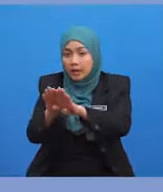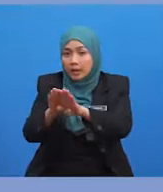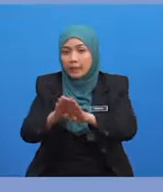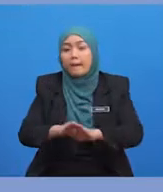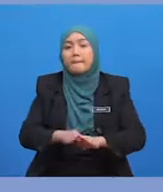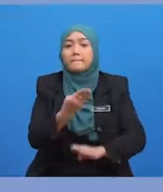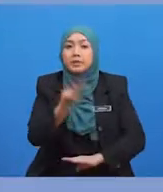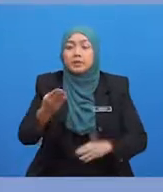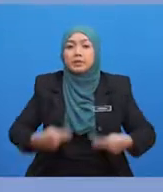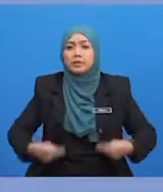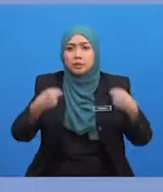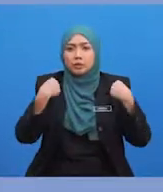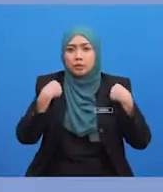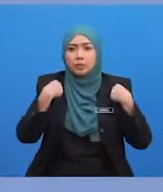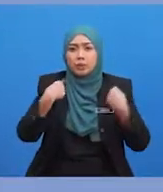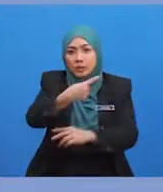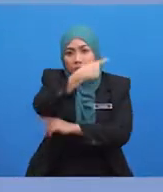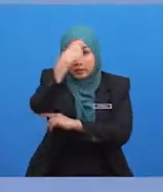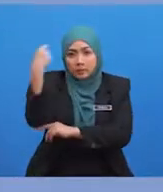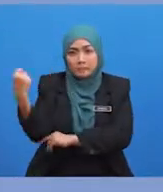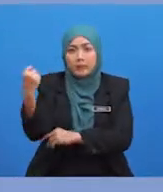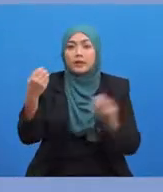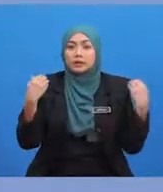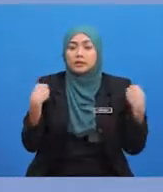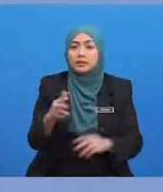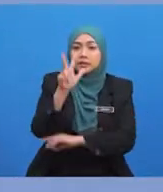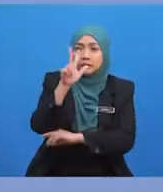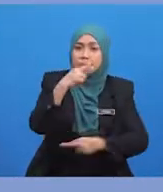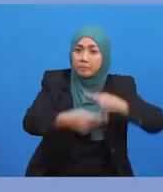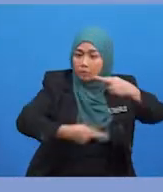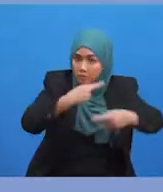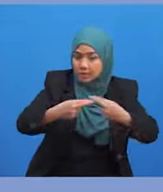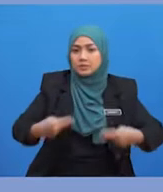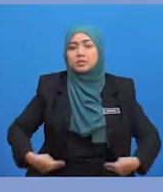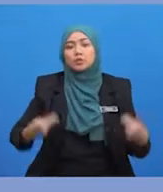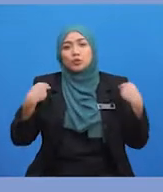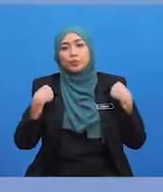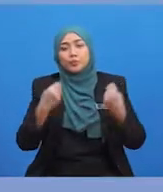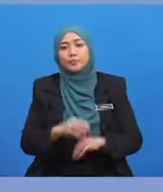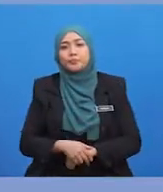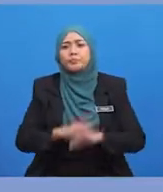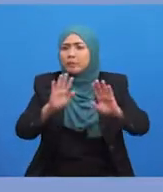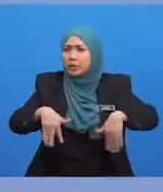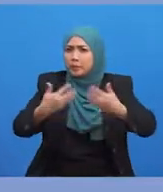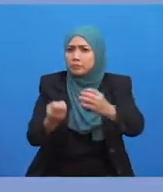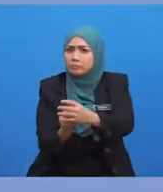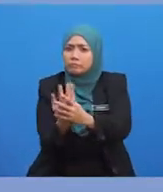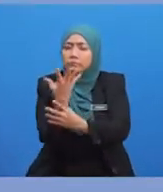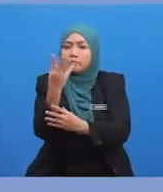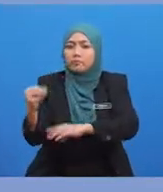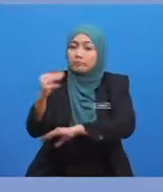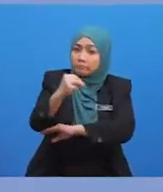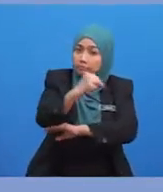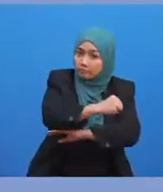mempunyai tiga ciri proses hidup tersebut. Bagaimana pula dengan pertumbuhan